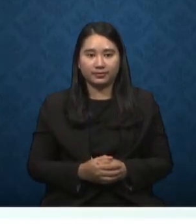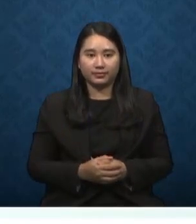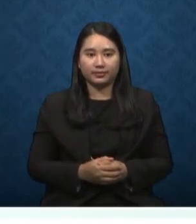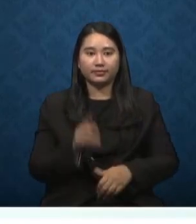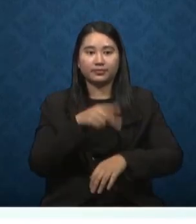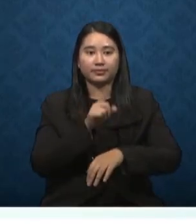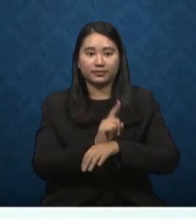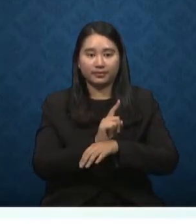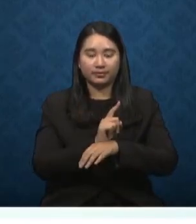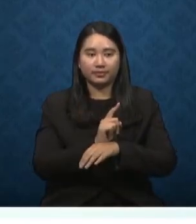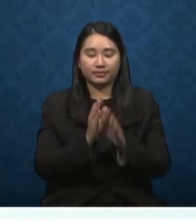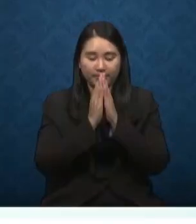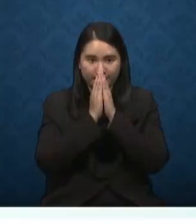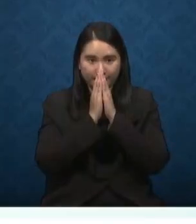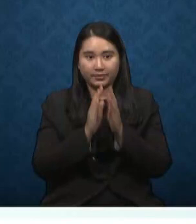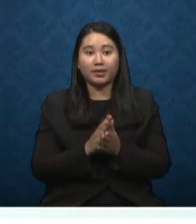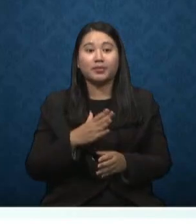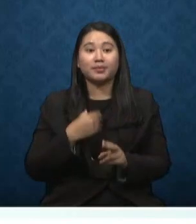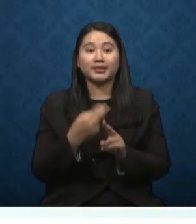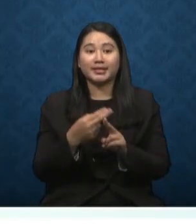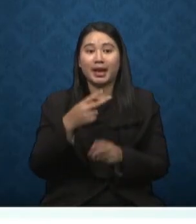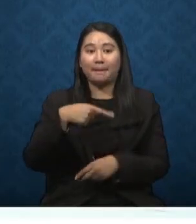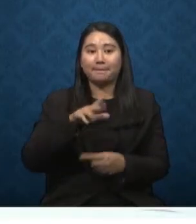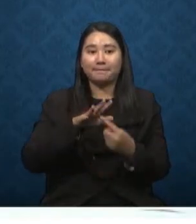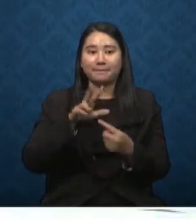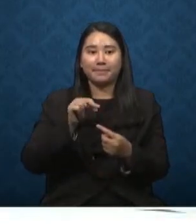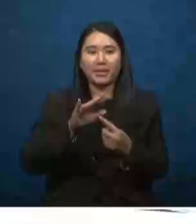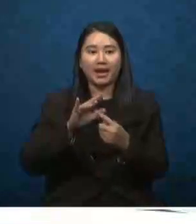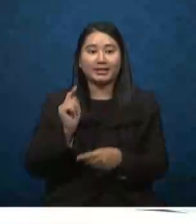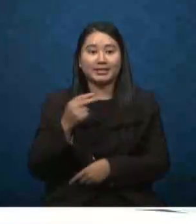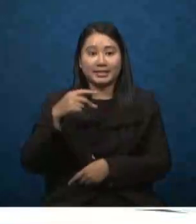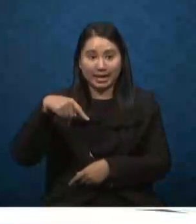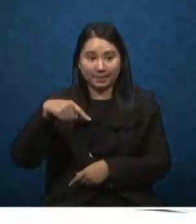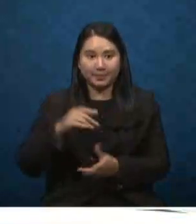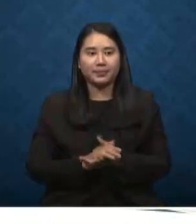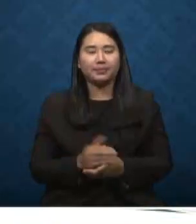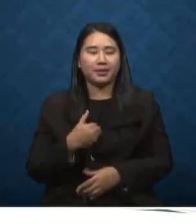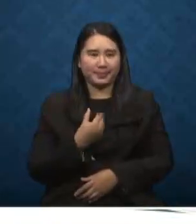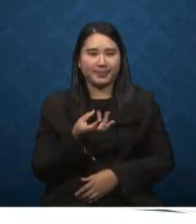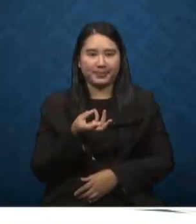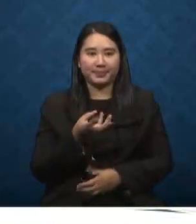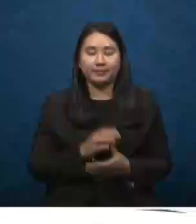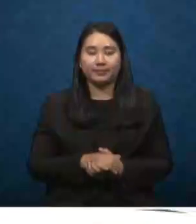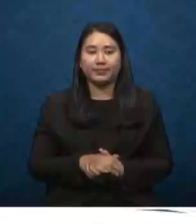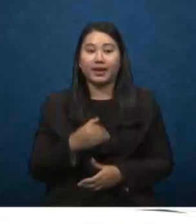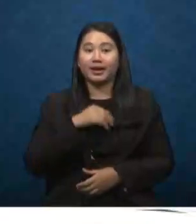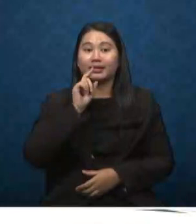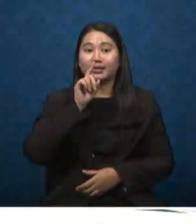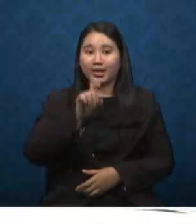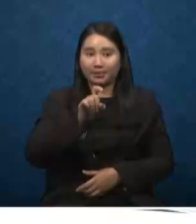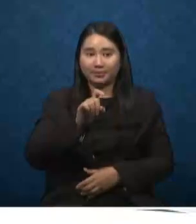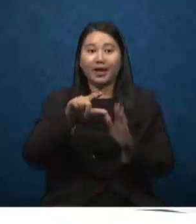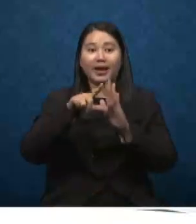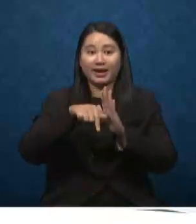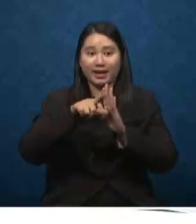กับเรียนท่านประธานวุฒิสภาที่เคารพผมปานเทพก้านหงหลานสมาชิกวุฒิสภาครับผมมีนิดเดียวครับผมเรียนถามท่านเล